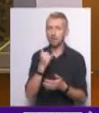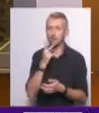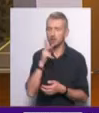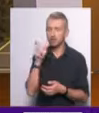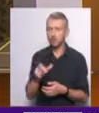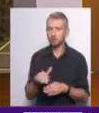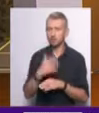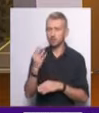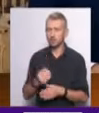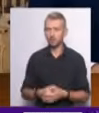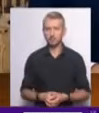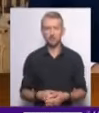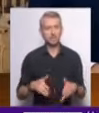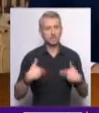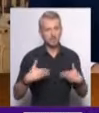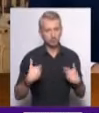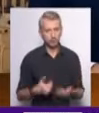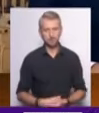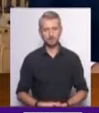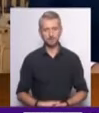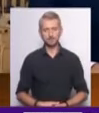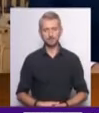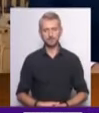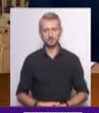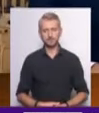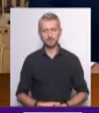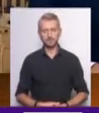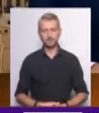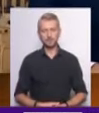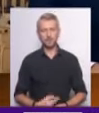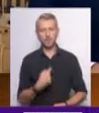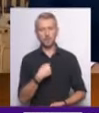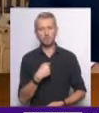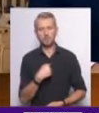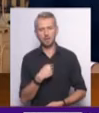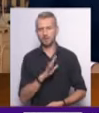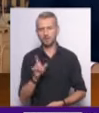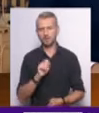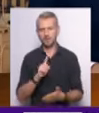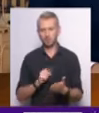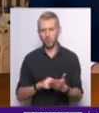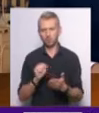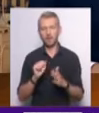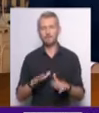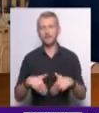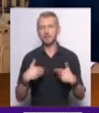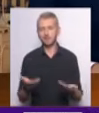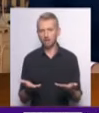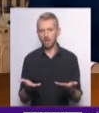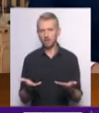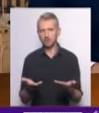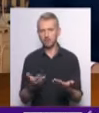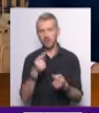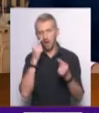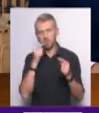добрий день. Здравствуйте. Так, прошу. Добрый день. У меня скорее не вопрос, а предложение